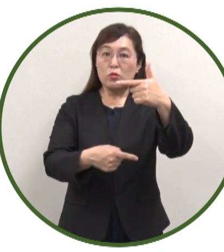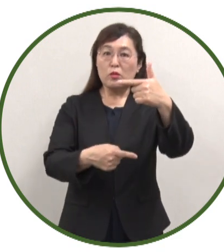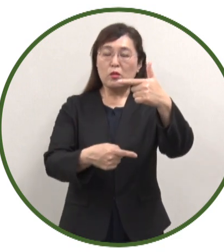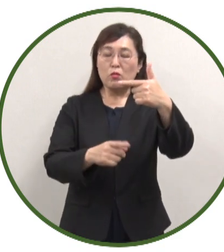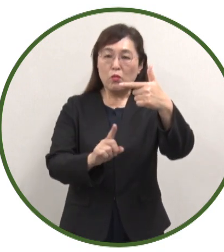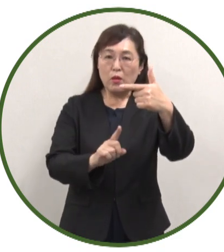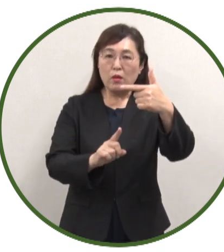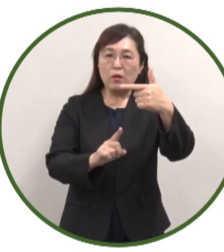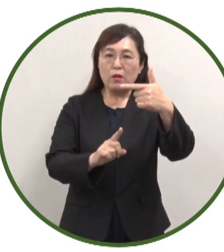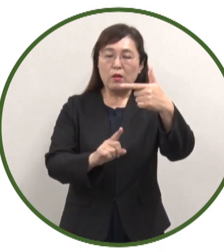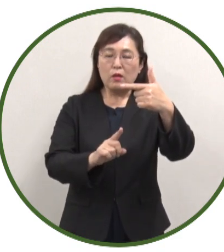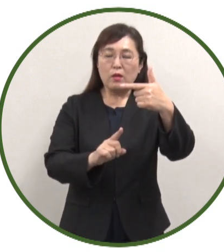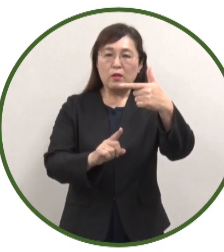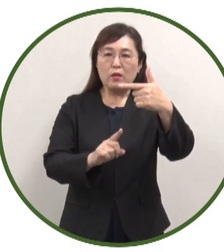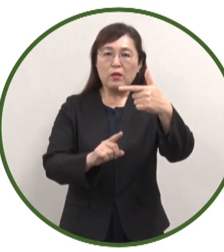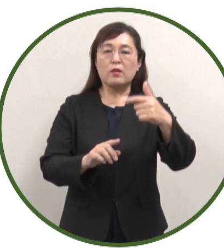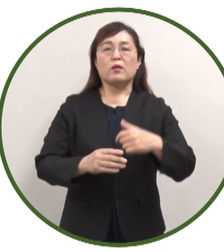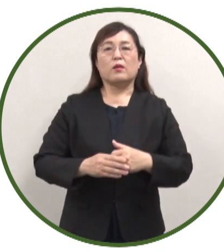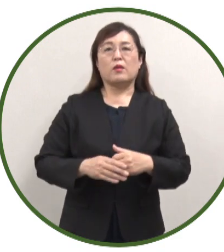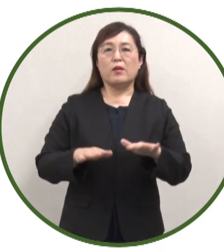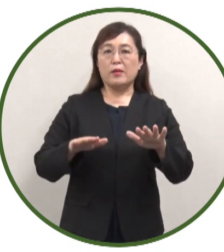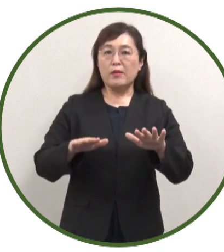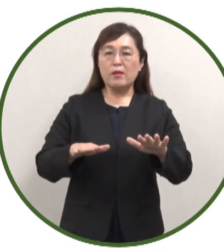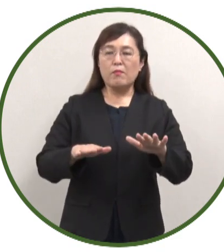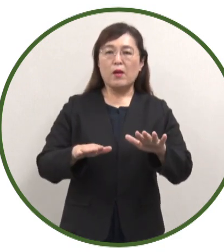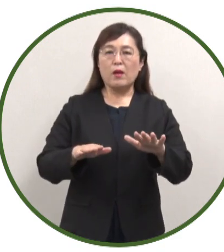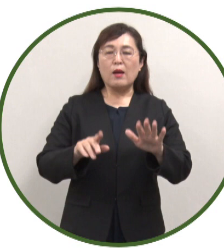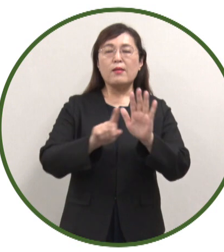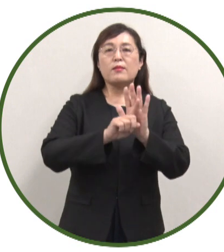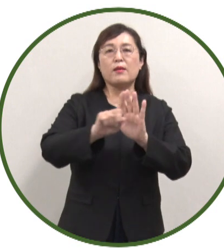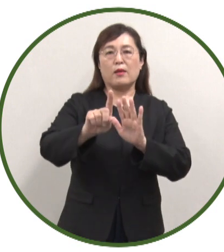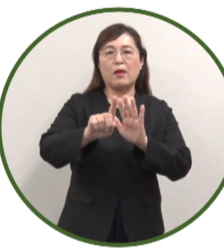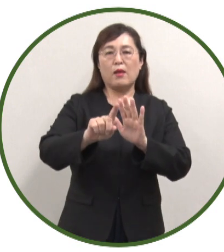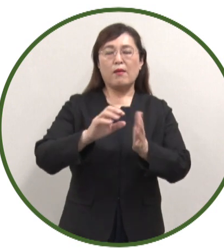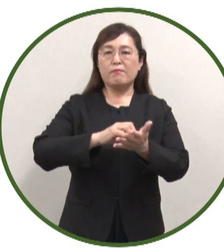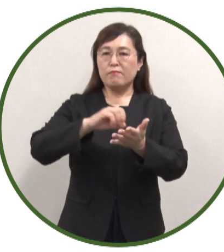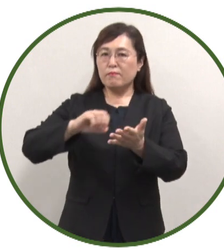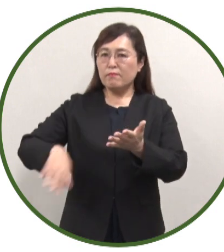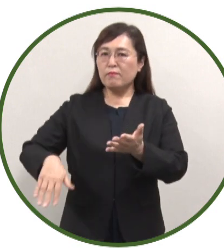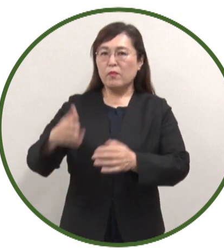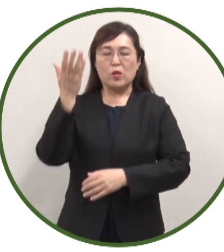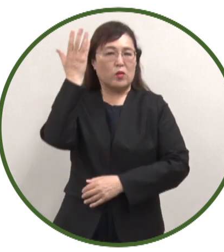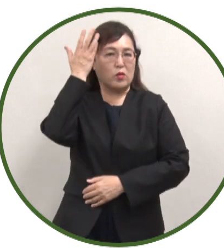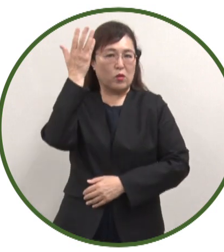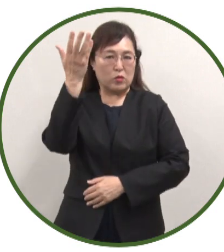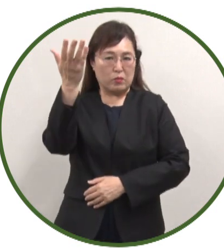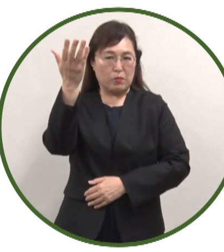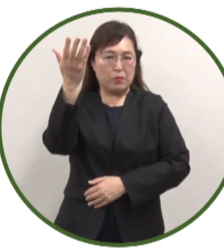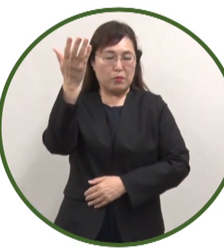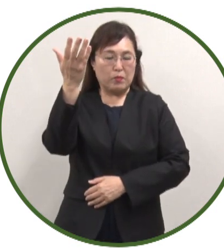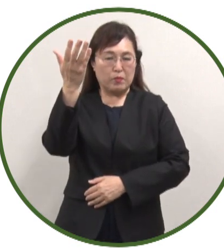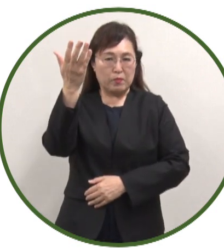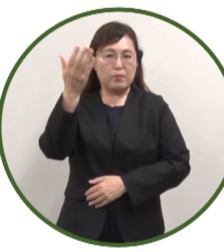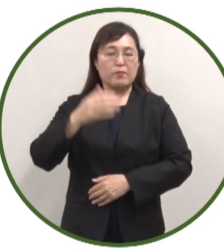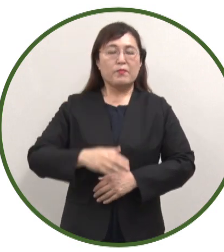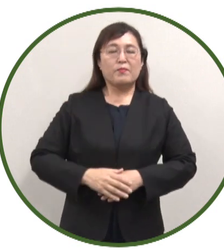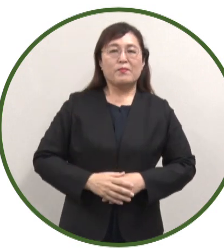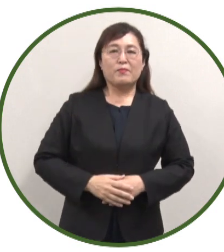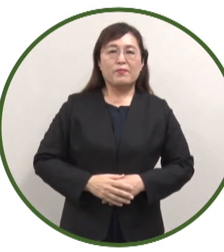は現在のところ緊急事態宣言が終了する見込みでありますので、